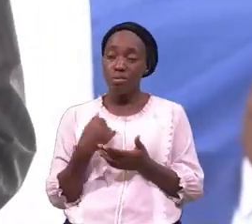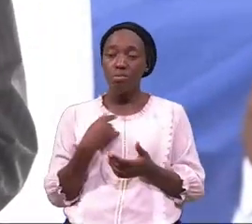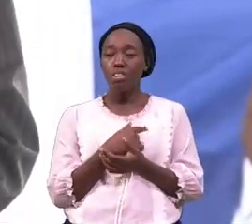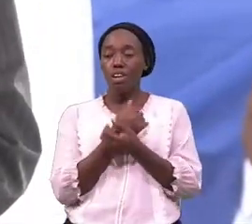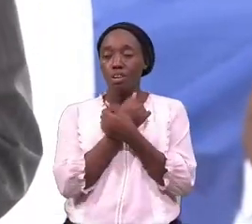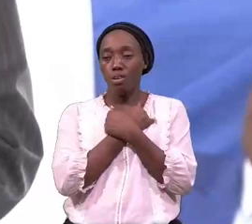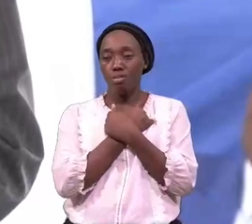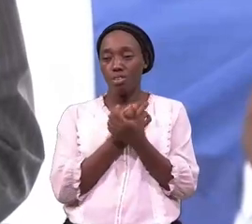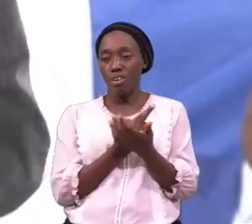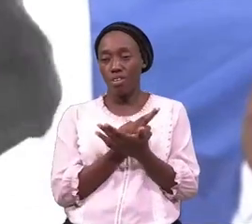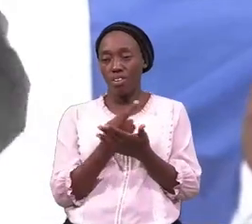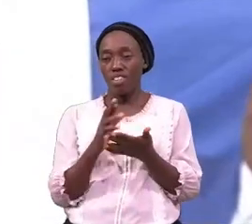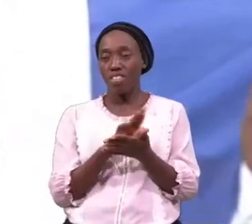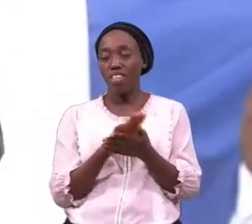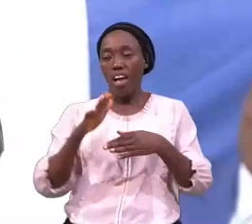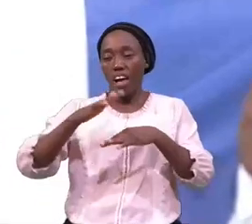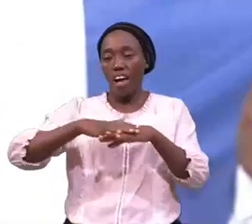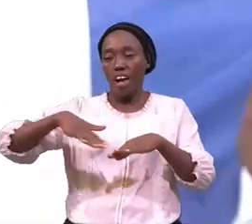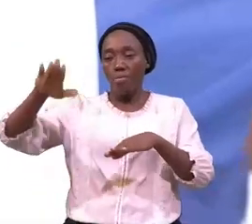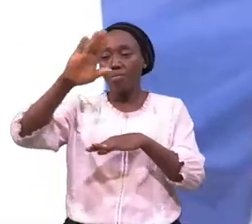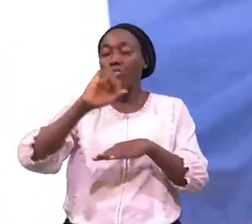Nous aimons la justice plus que l'injustice.